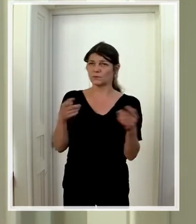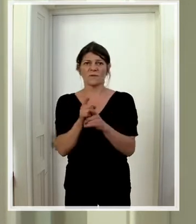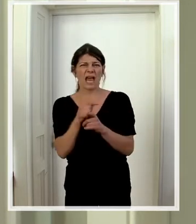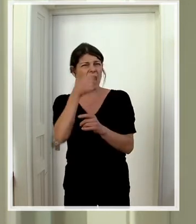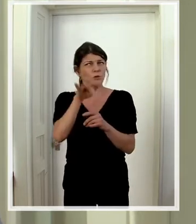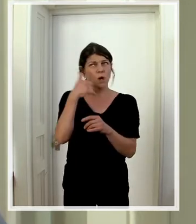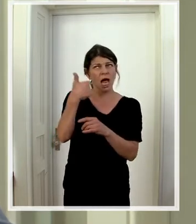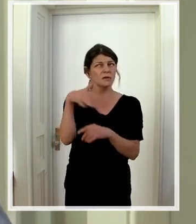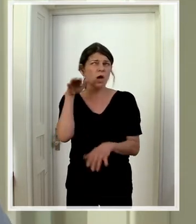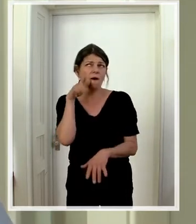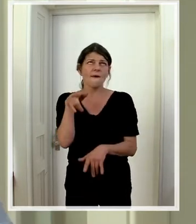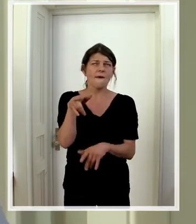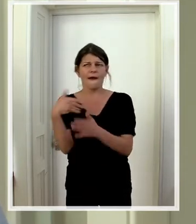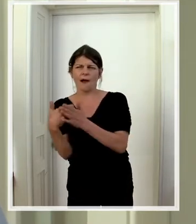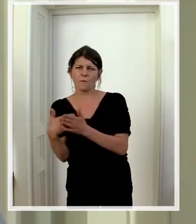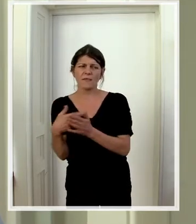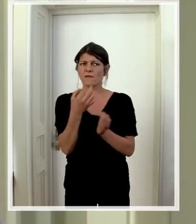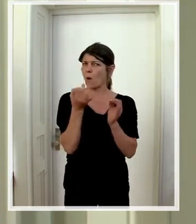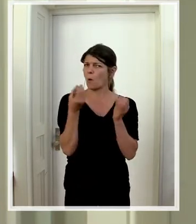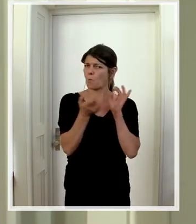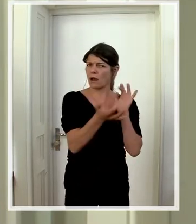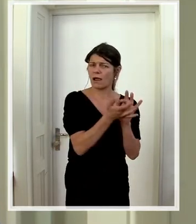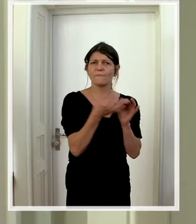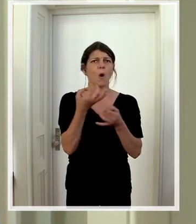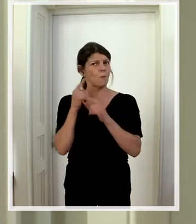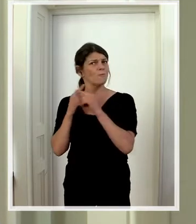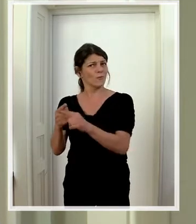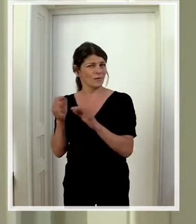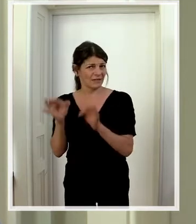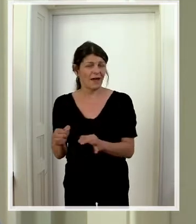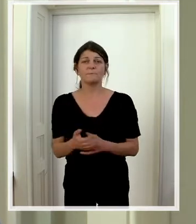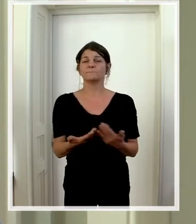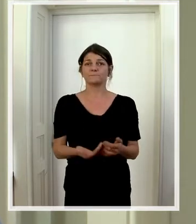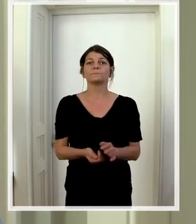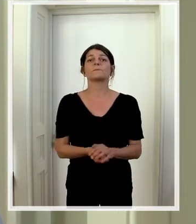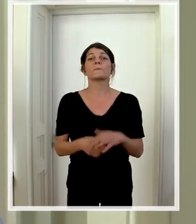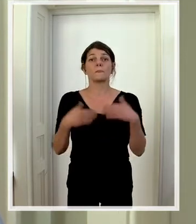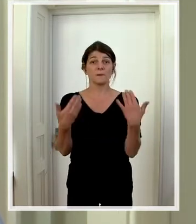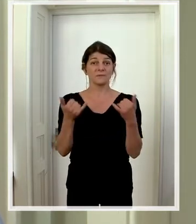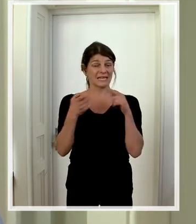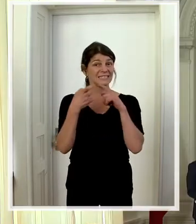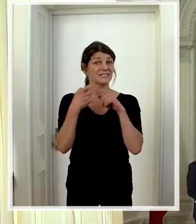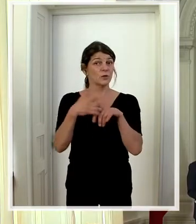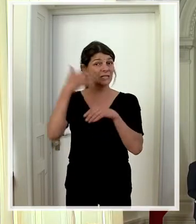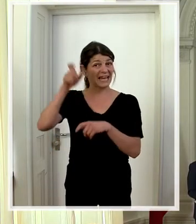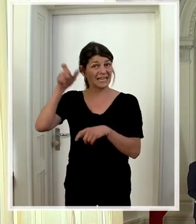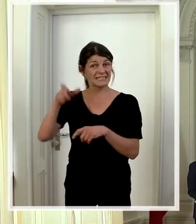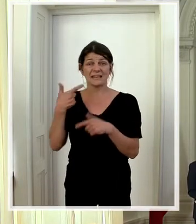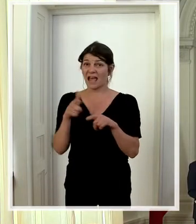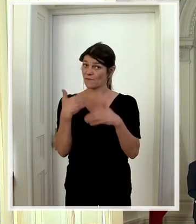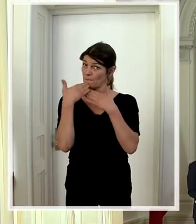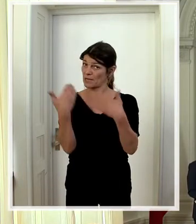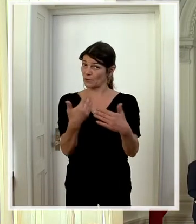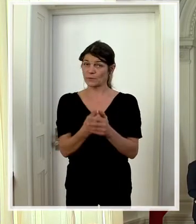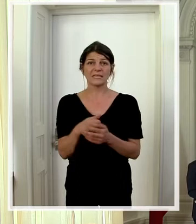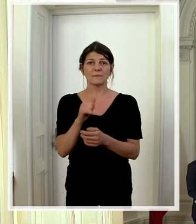eins das Argument von Gegner und Befürworter mitverfolgen können. Als Diskussionsgäste begrüßen darf ich je